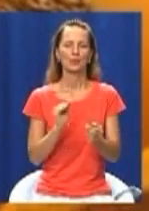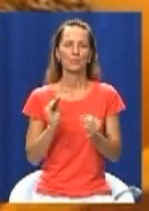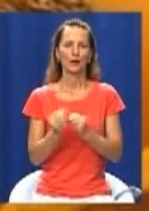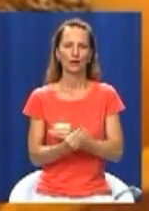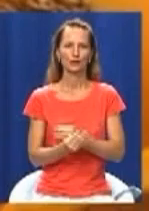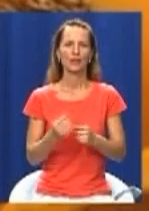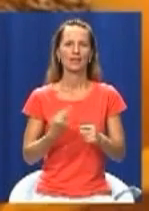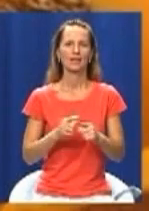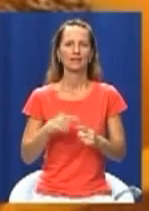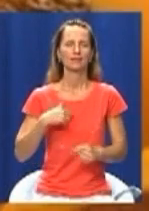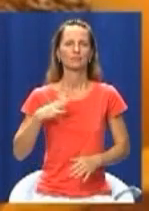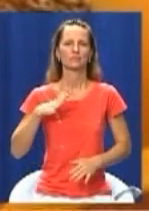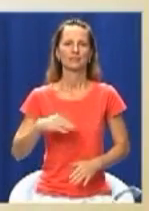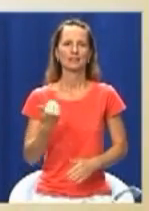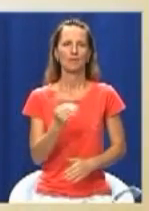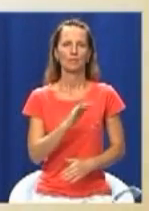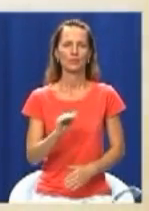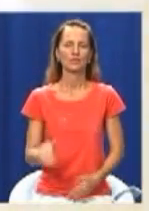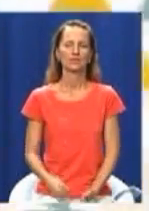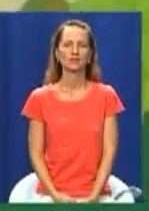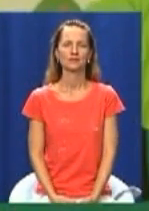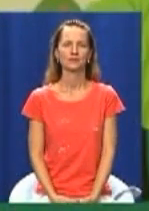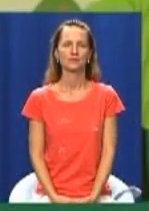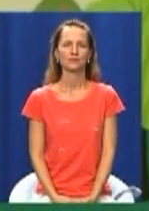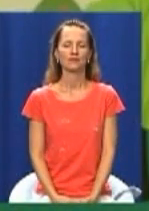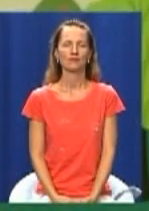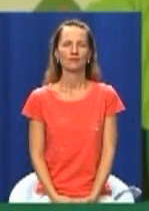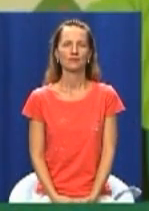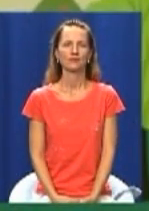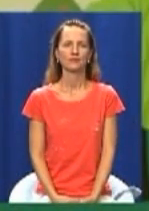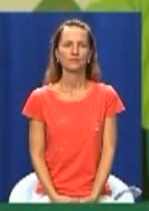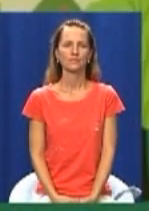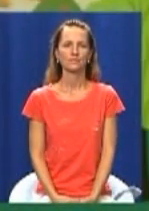На цьому я змушена з вами прощатись.